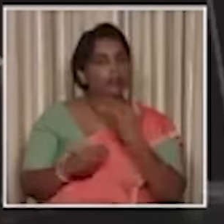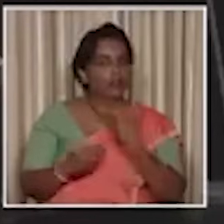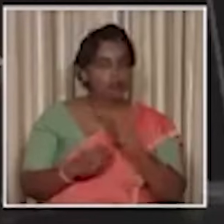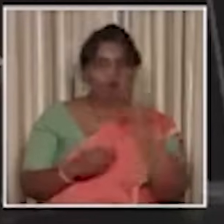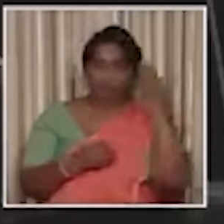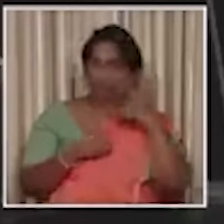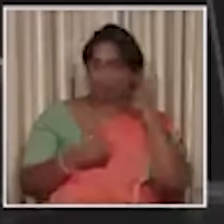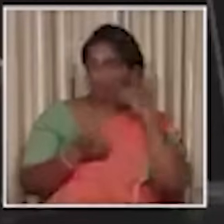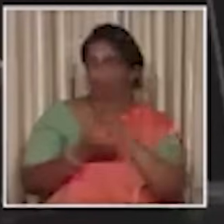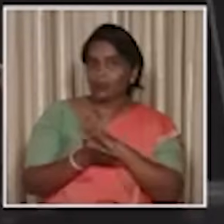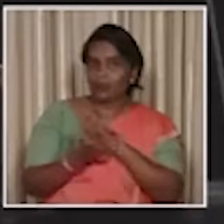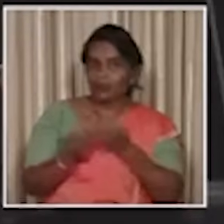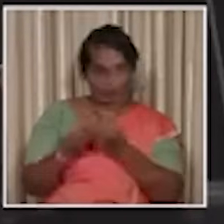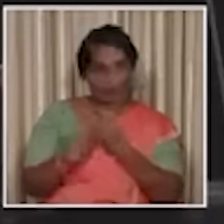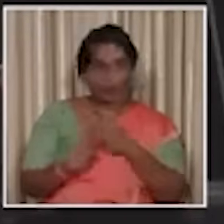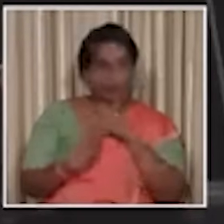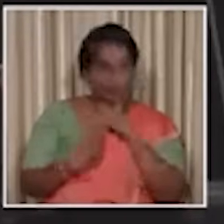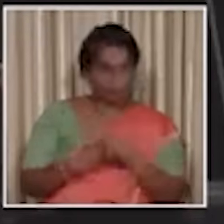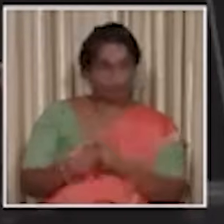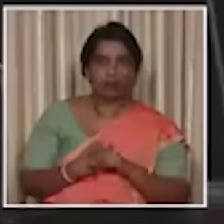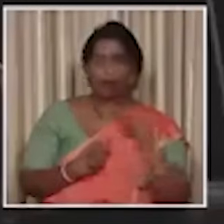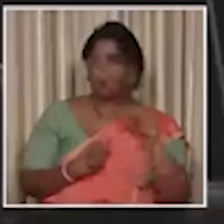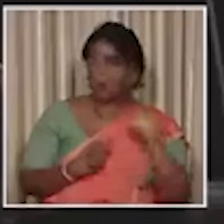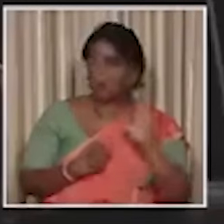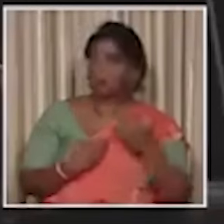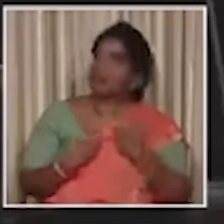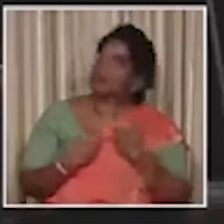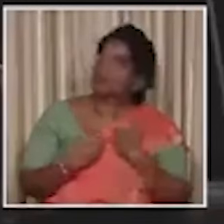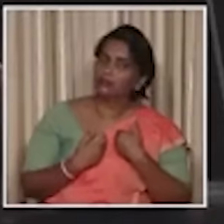அவர்கள் விளக்கேற்றுவதற்கு அல்லது தீபம் ஏற்றுவதற்கு மெழுகுதிரி